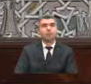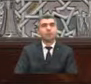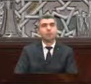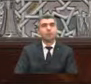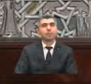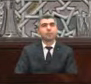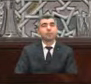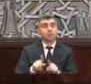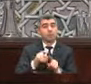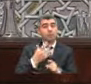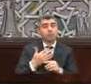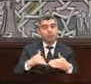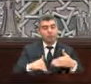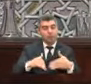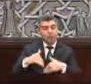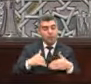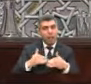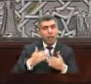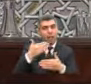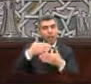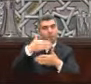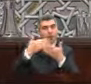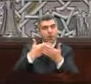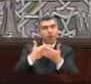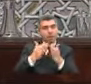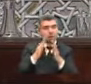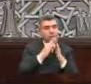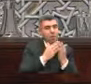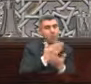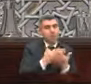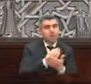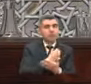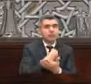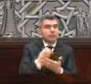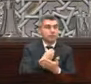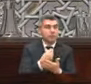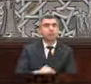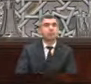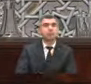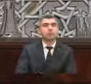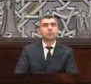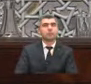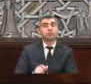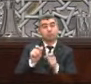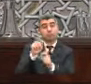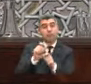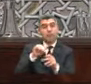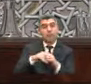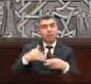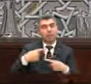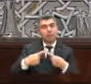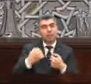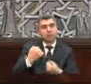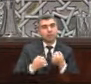توفير البنيات التحتية والتجهيزات والخدمات العلاجية الأساسية للسيدات والسادة النواب المحترمين عن فريق الأصالة